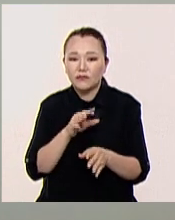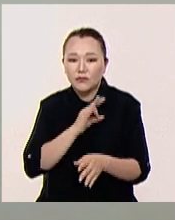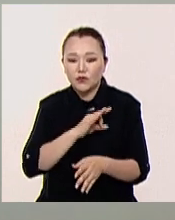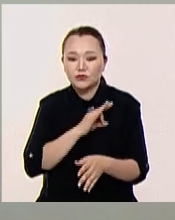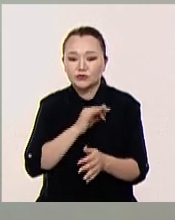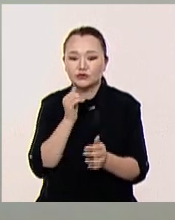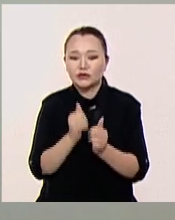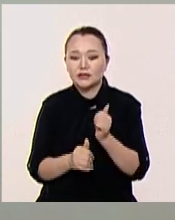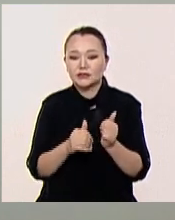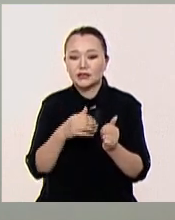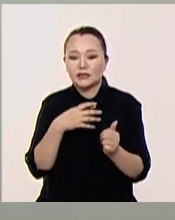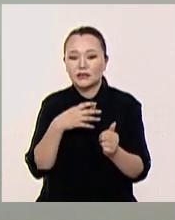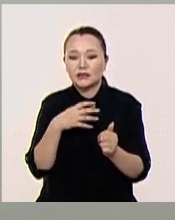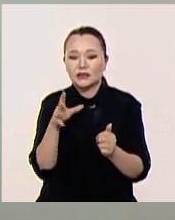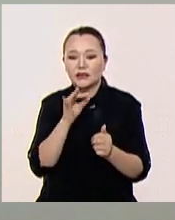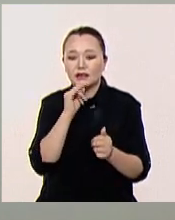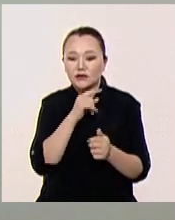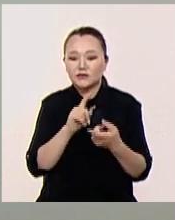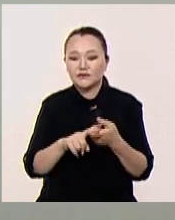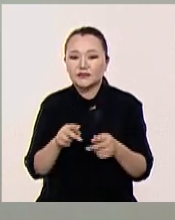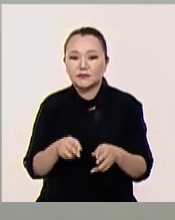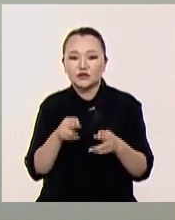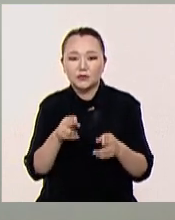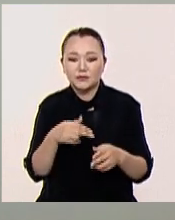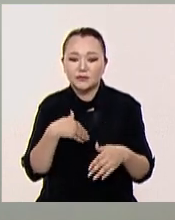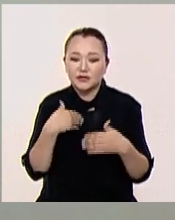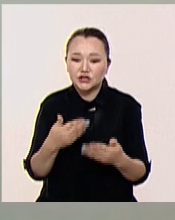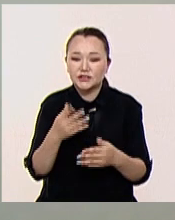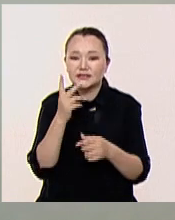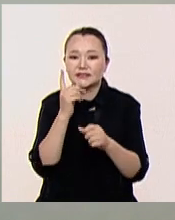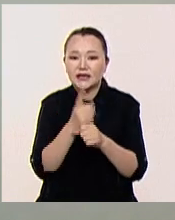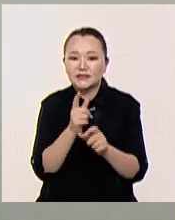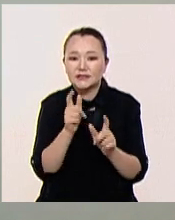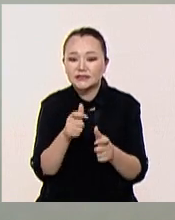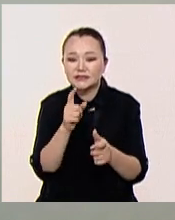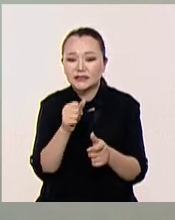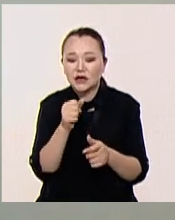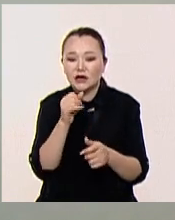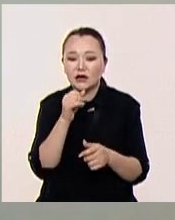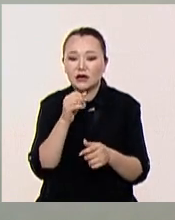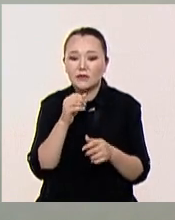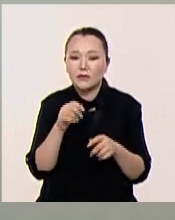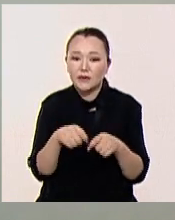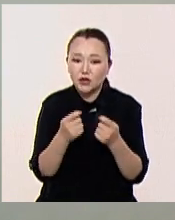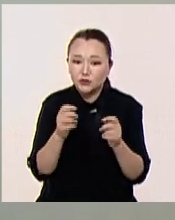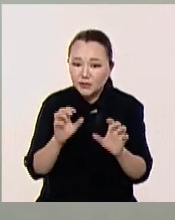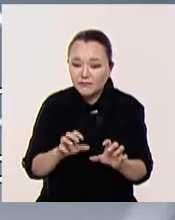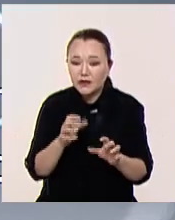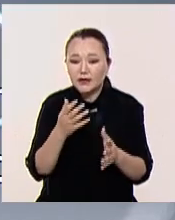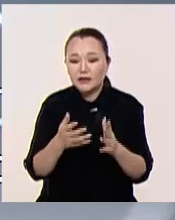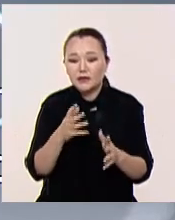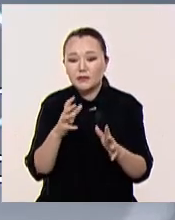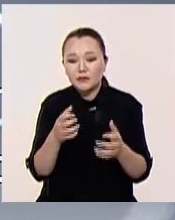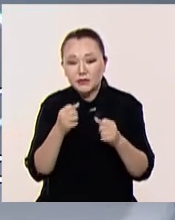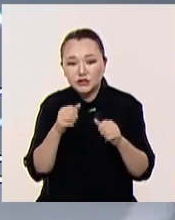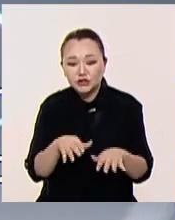применялись по крайней мере, по экономическим преступлениям. Мы предложили санкцию за уголовное правонарушение, за экономические, не применять